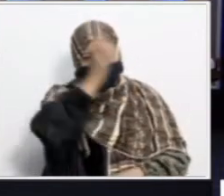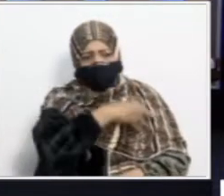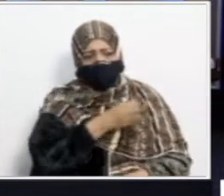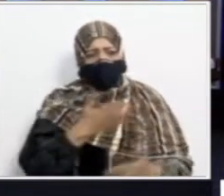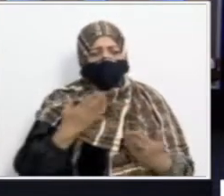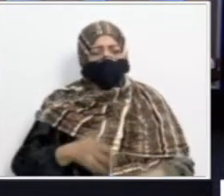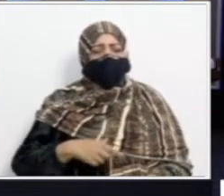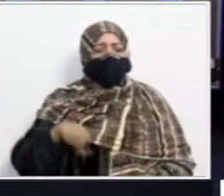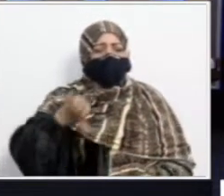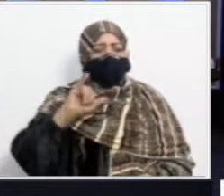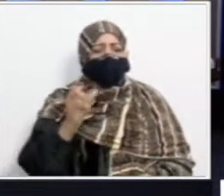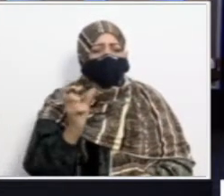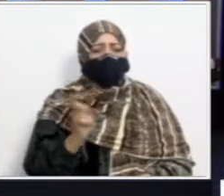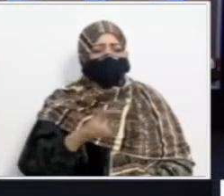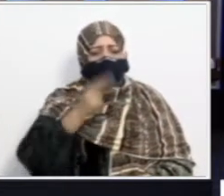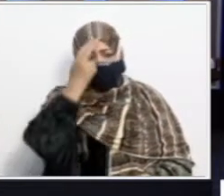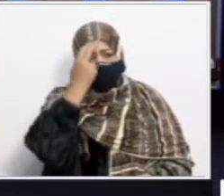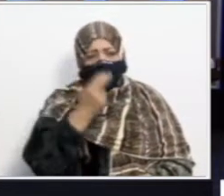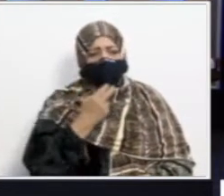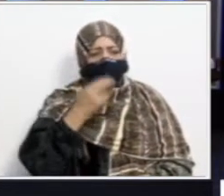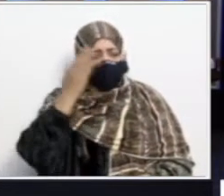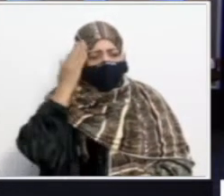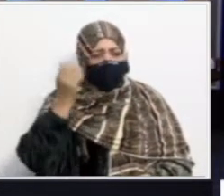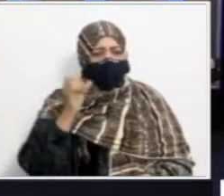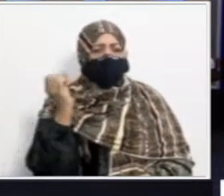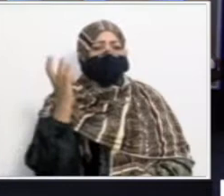بنغازي يا شيخ. يونس من بنغازي، مرحبتين بك.